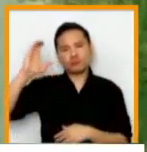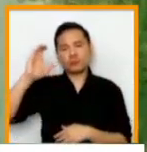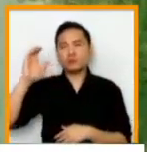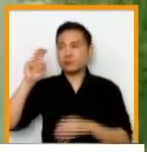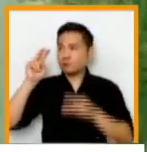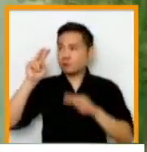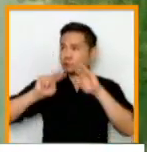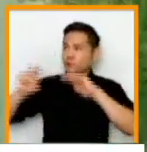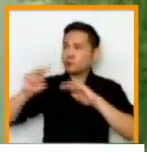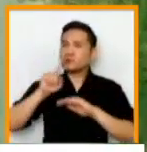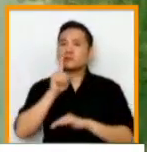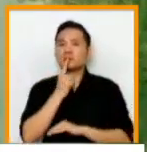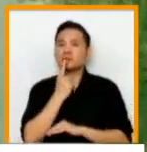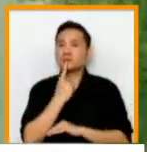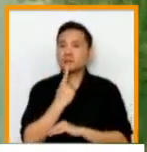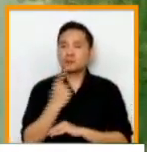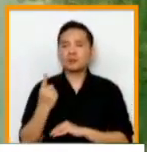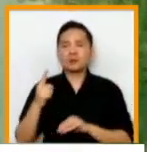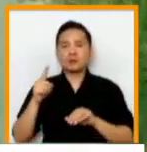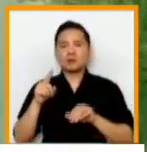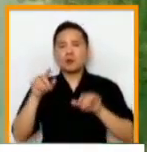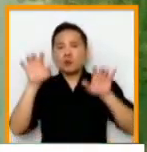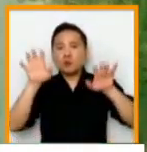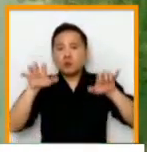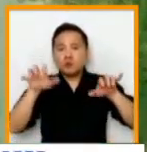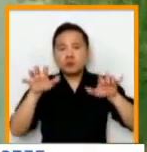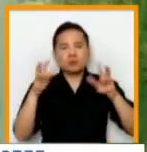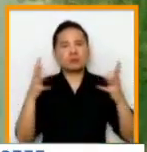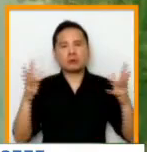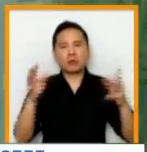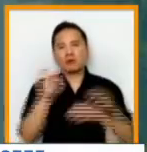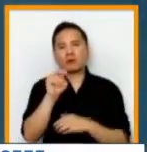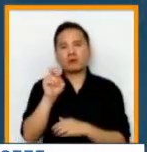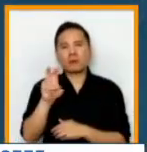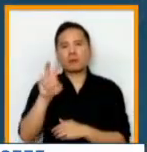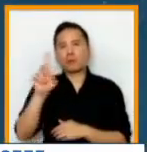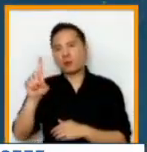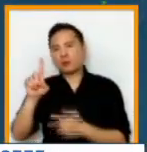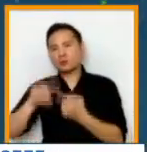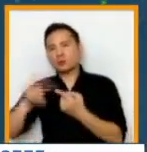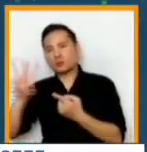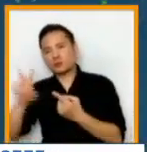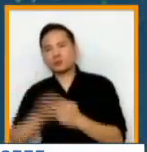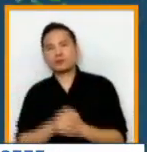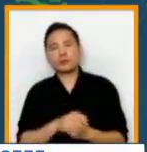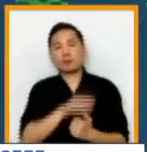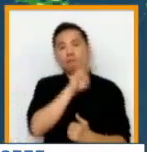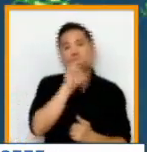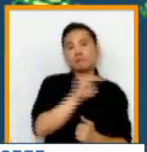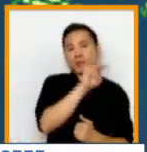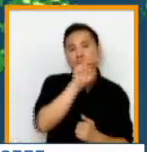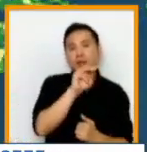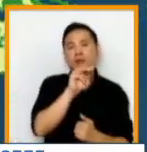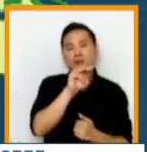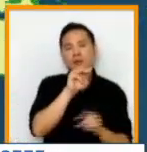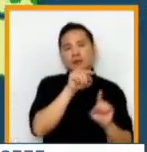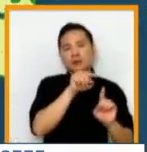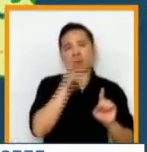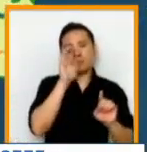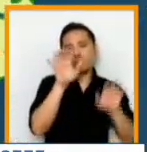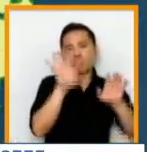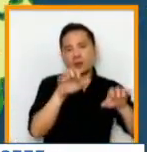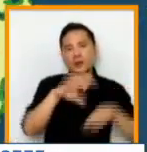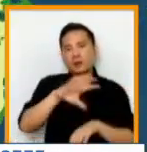ulan sa Kamaynilaan sa November 1 at 2. Asahan naman ang pag-uulan sa Lunes, All Saints Day, sa ilang bahagi ng Cagayan Valley Region,